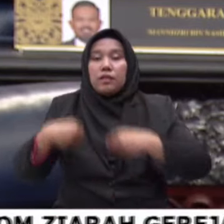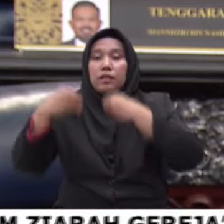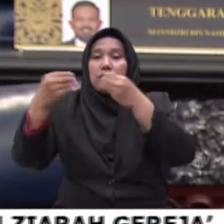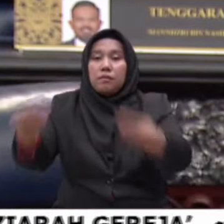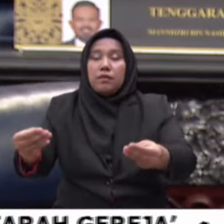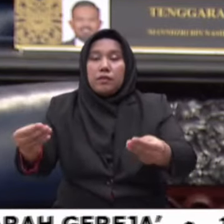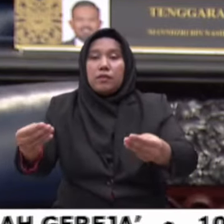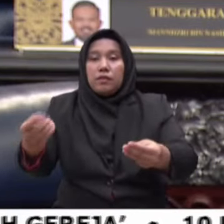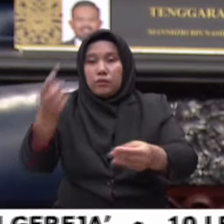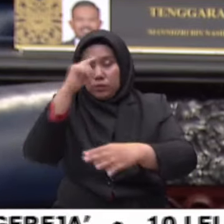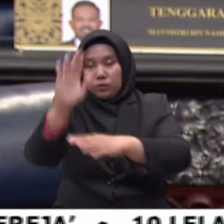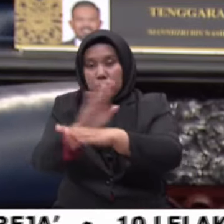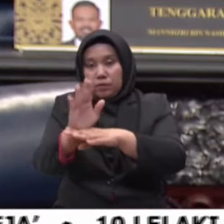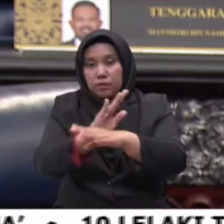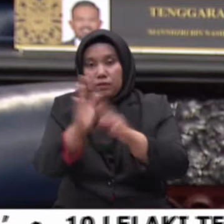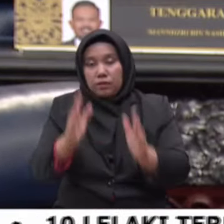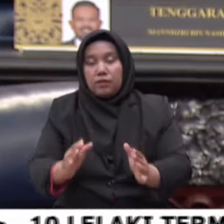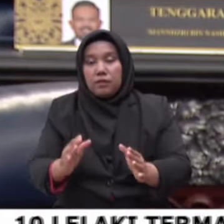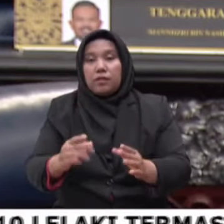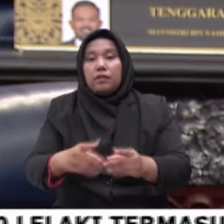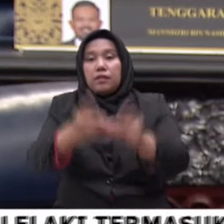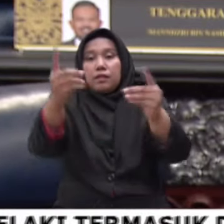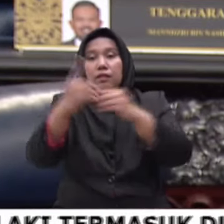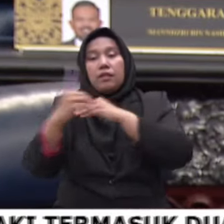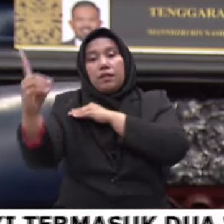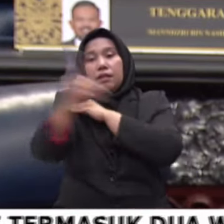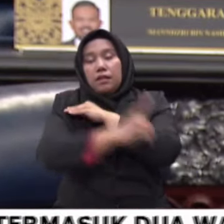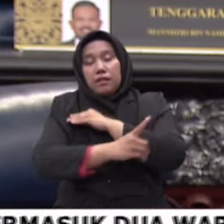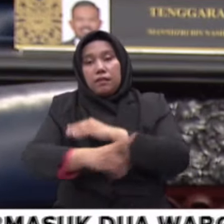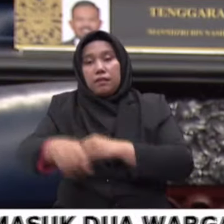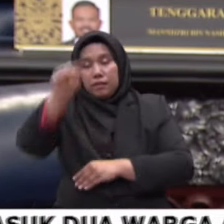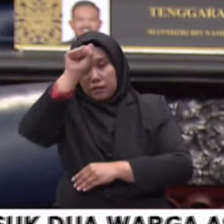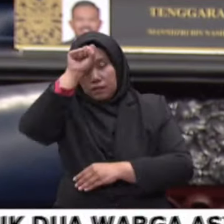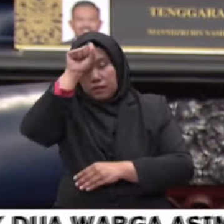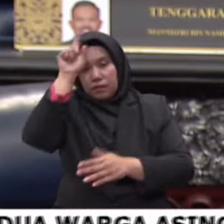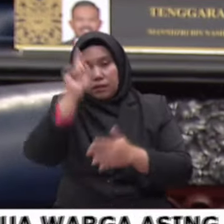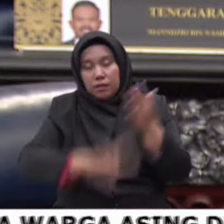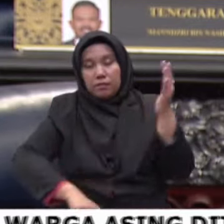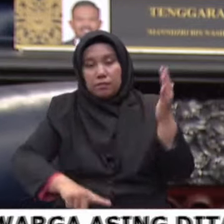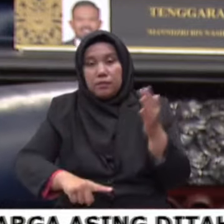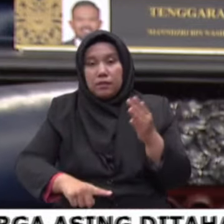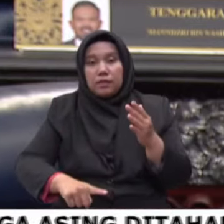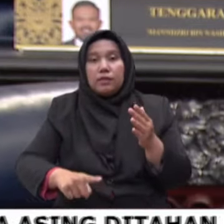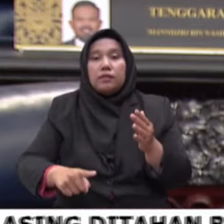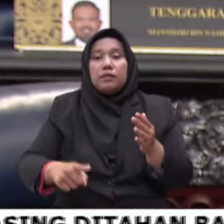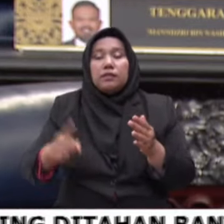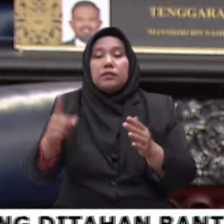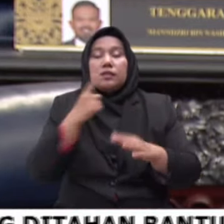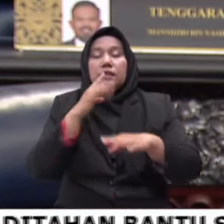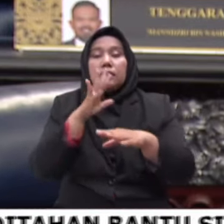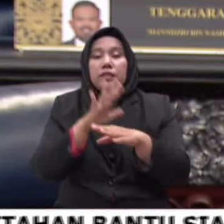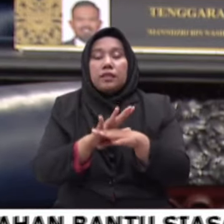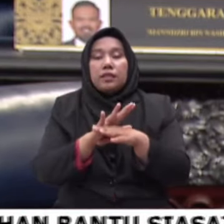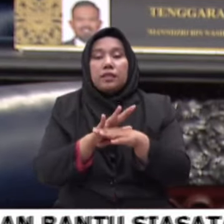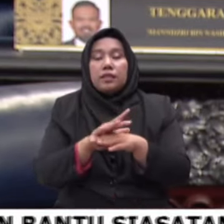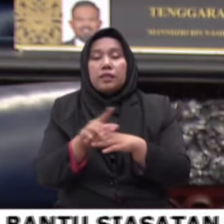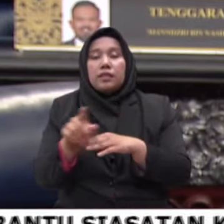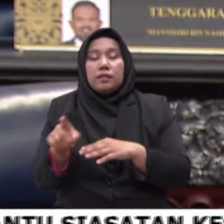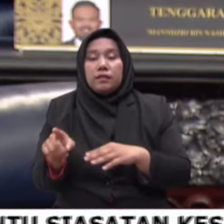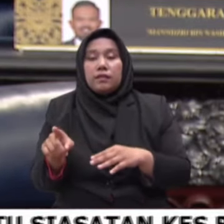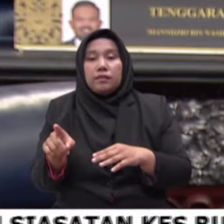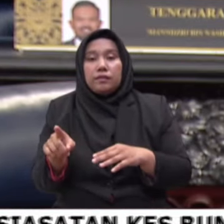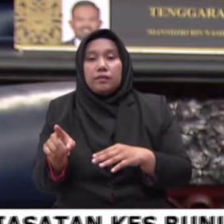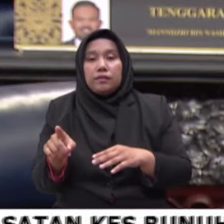kepada penggiat-penggiat PKS di daerah Segamat? Apakah jaminan KUSKO bahawa pembiayaan sokongan tersebut benar-benar